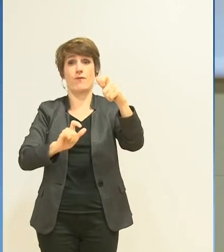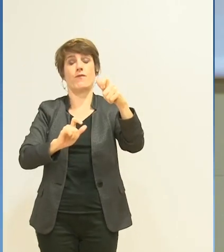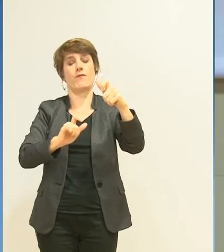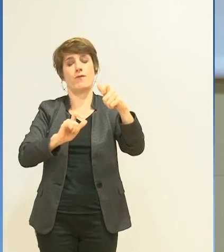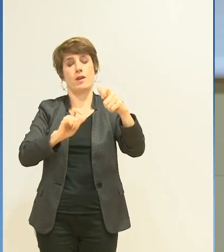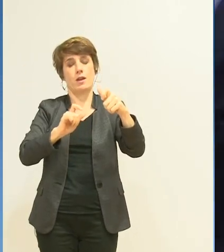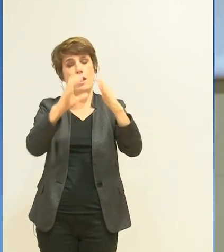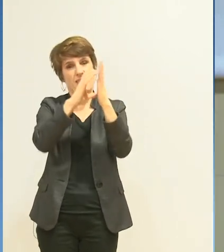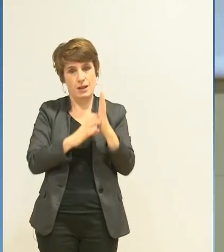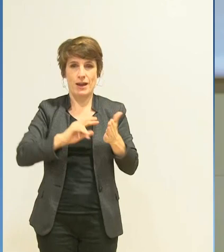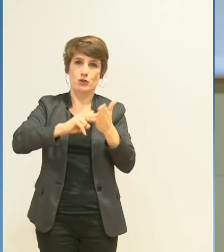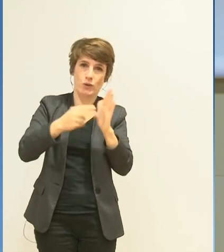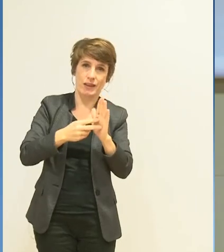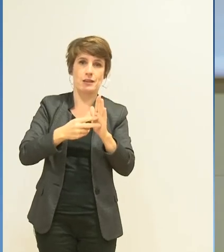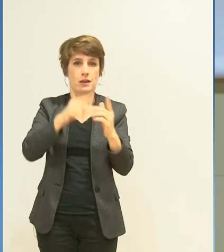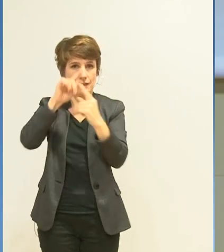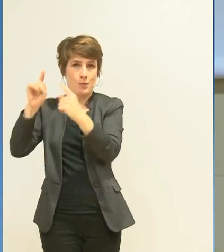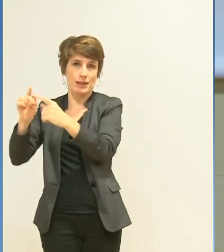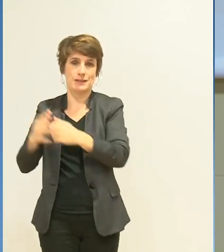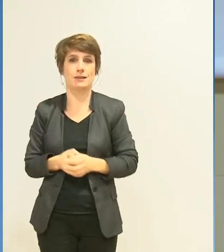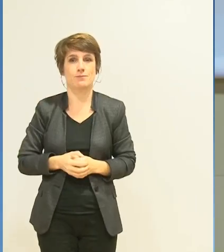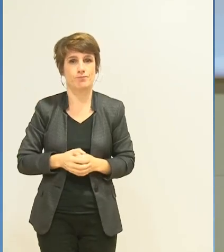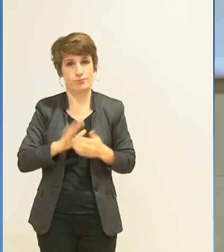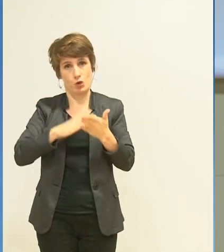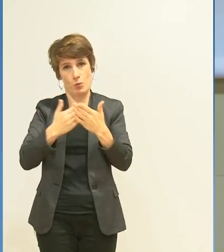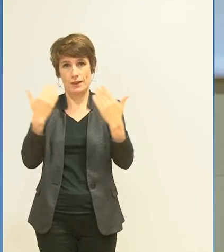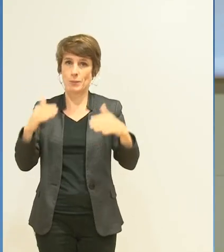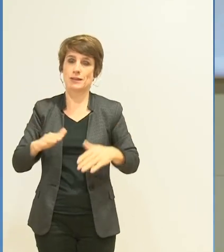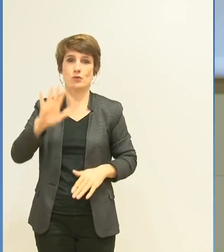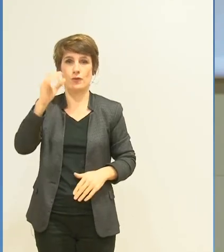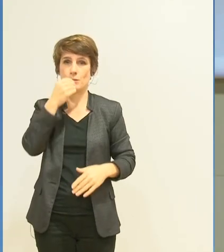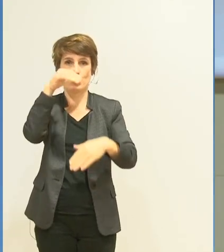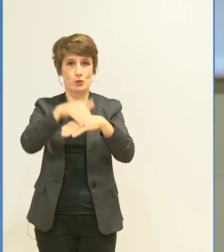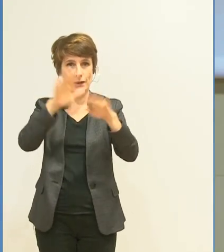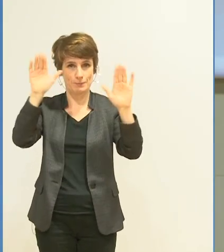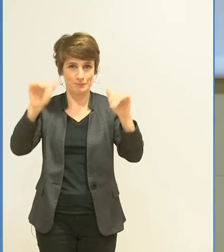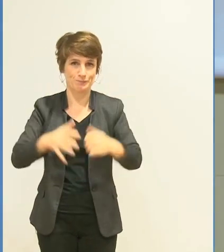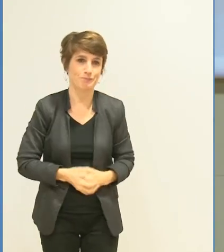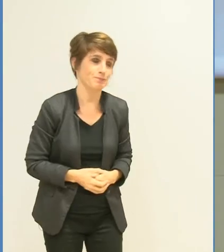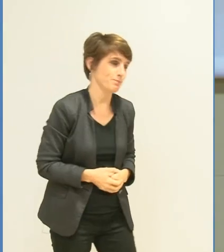thématiques délibération numéro 15 y at il des questions